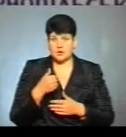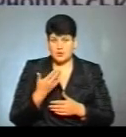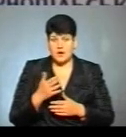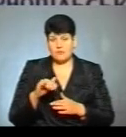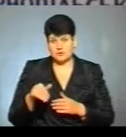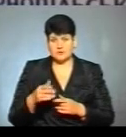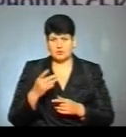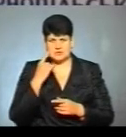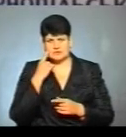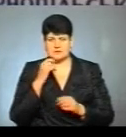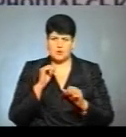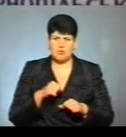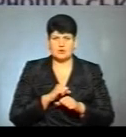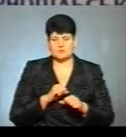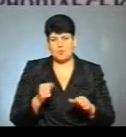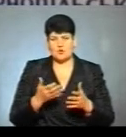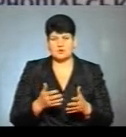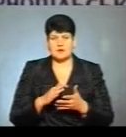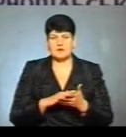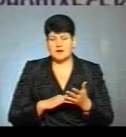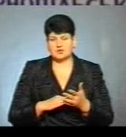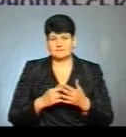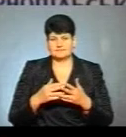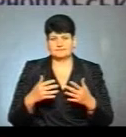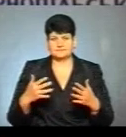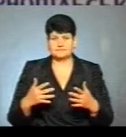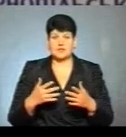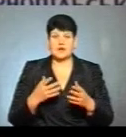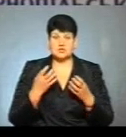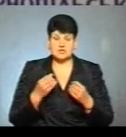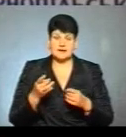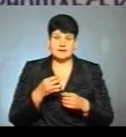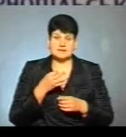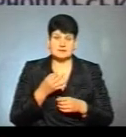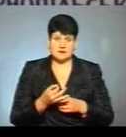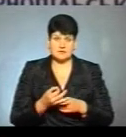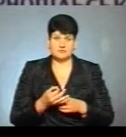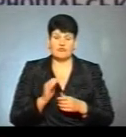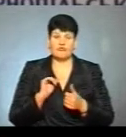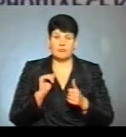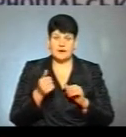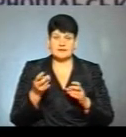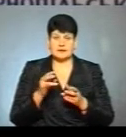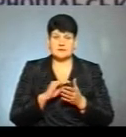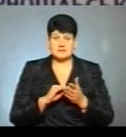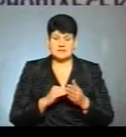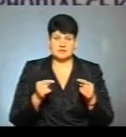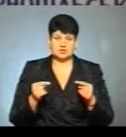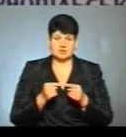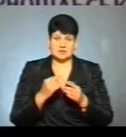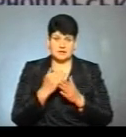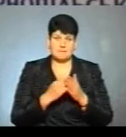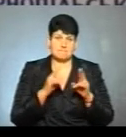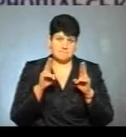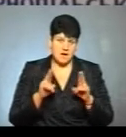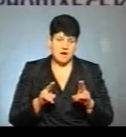а потім вже оцінювати спроможність і решта речей. Але ще раз скажу, вперед треба прописати чіткі критерії, чіткі